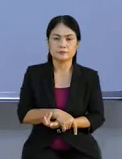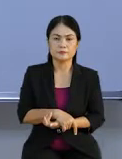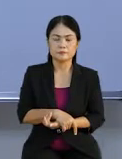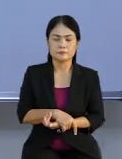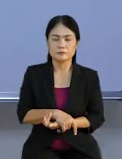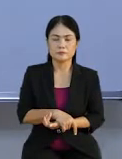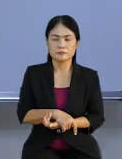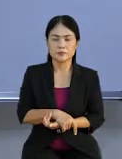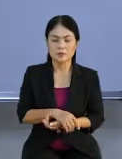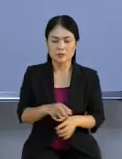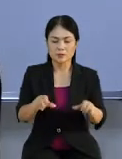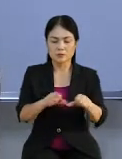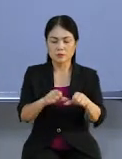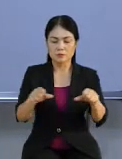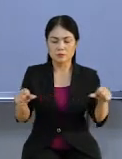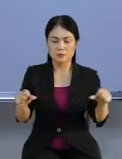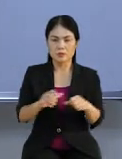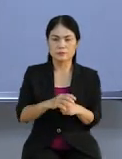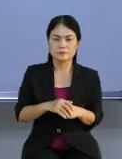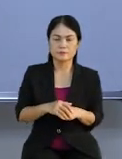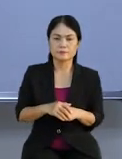miền đồng vó